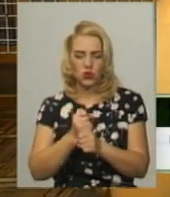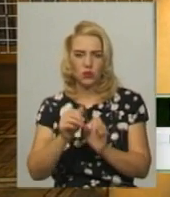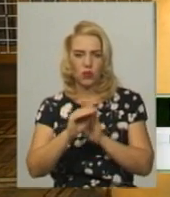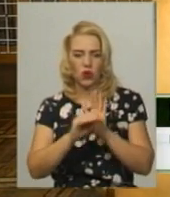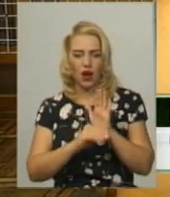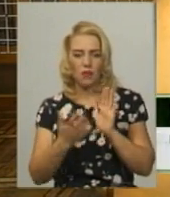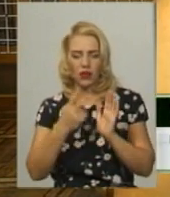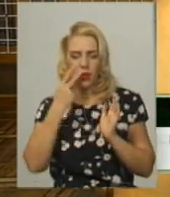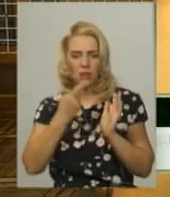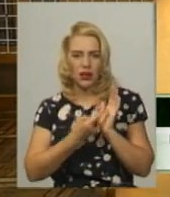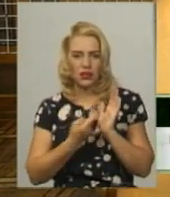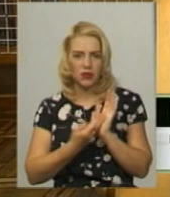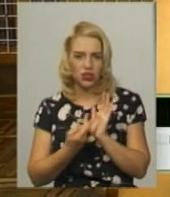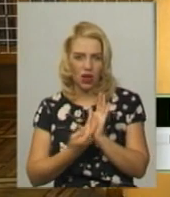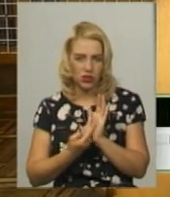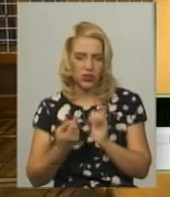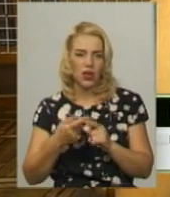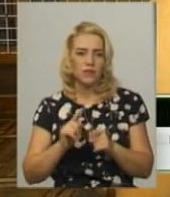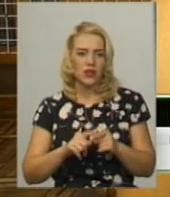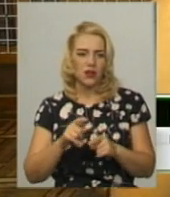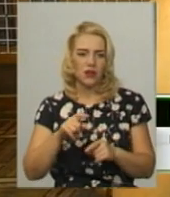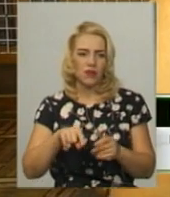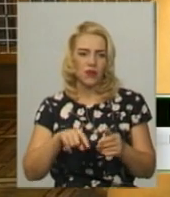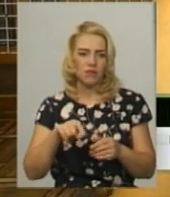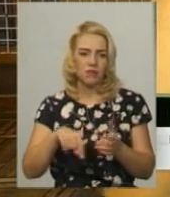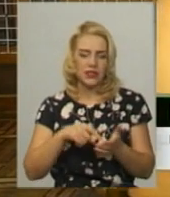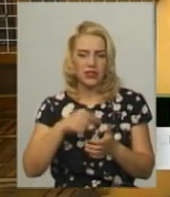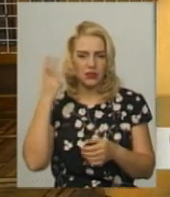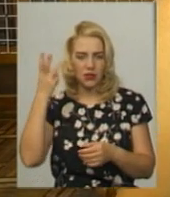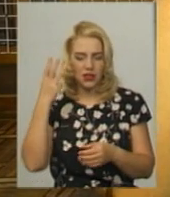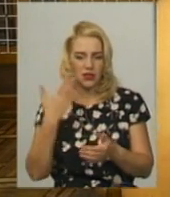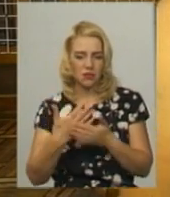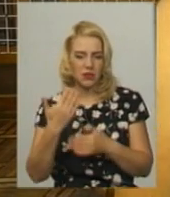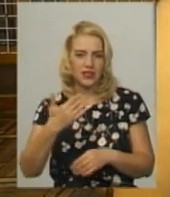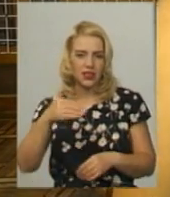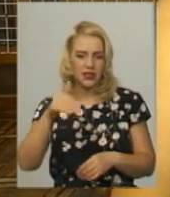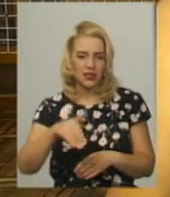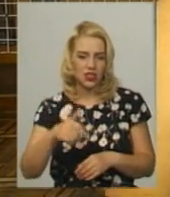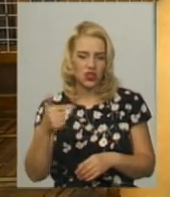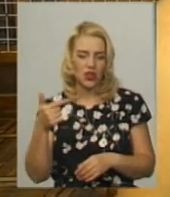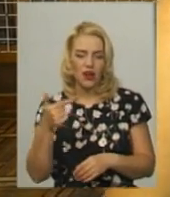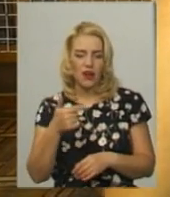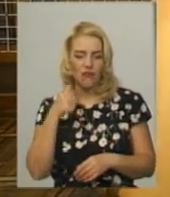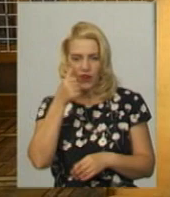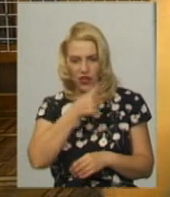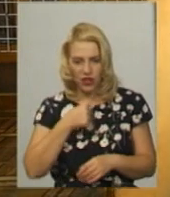рік, особливо це ми говоримо про міста обласного значення, це мінімум 50 тисяч в рік на